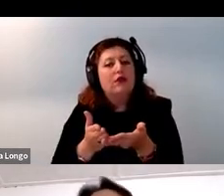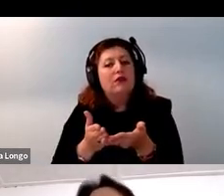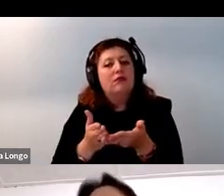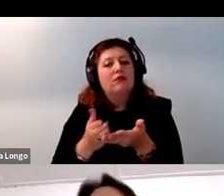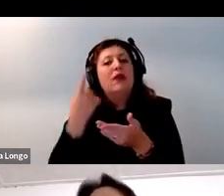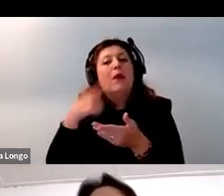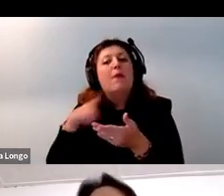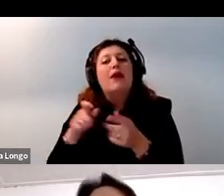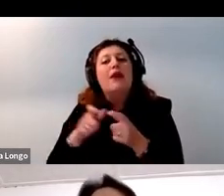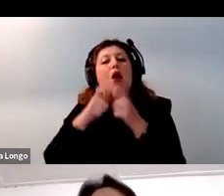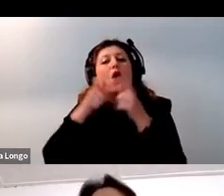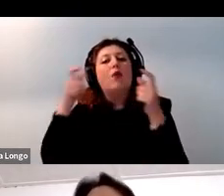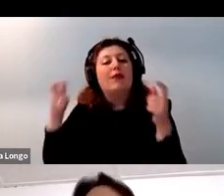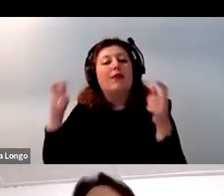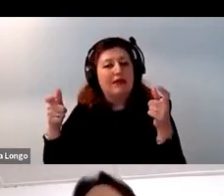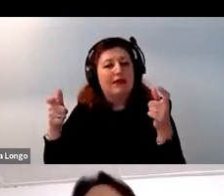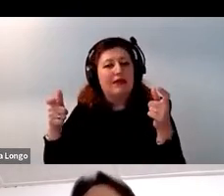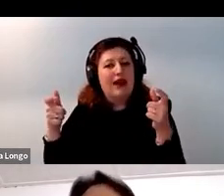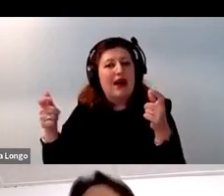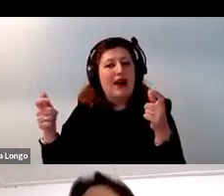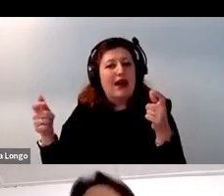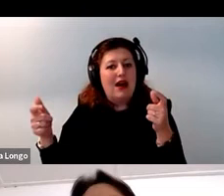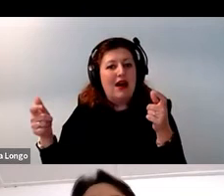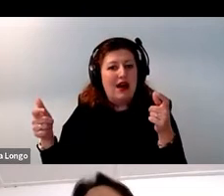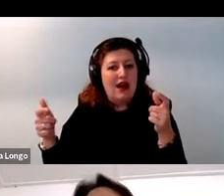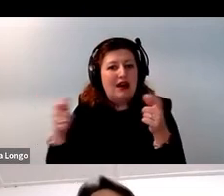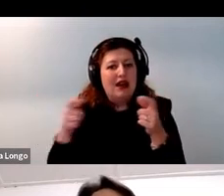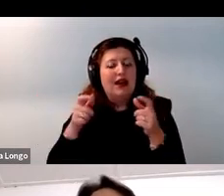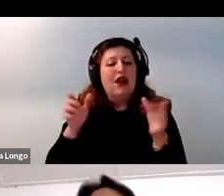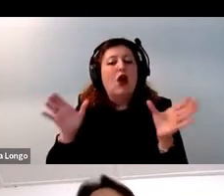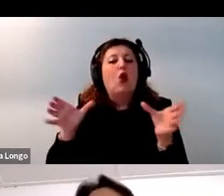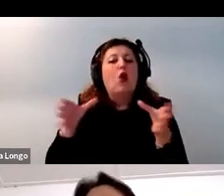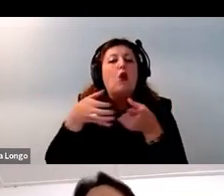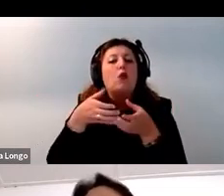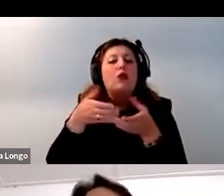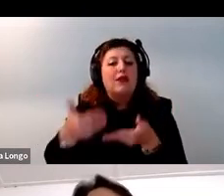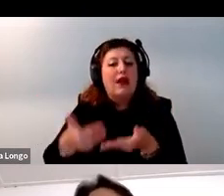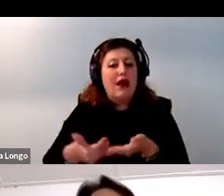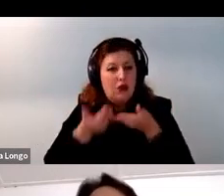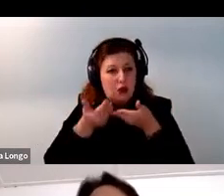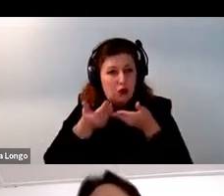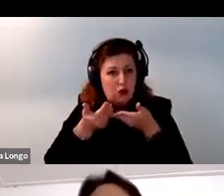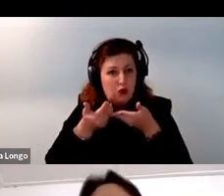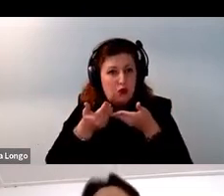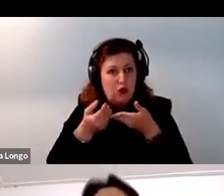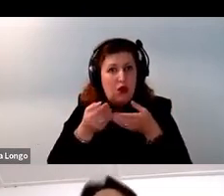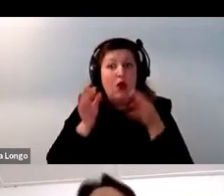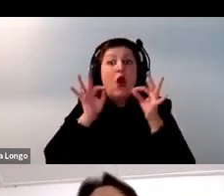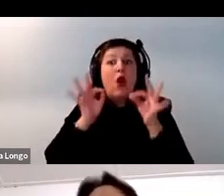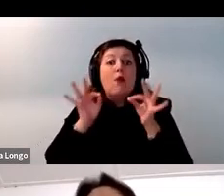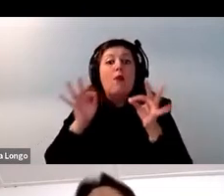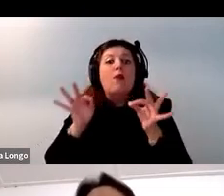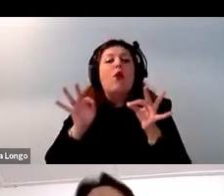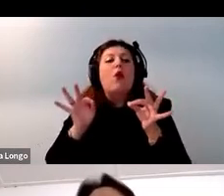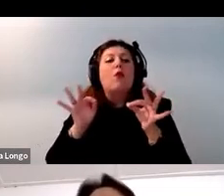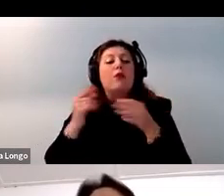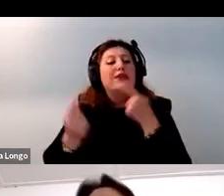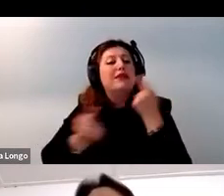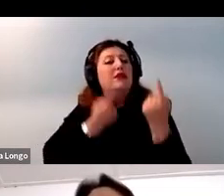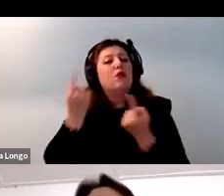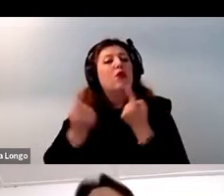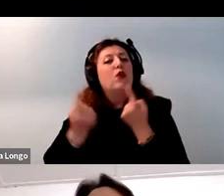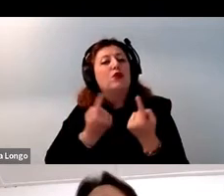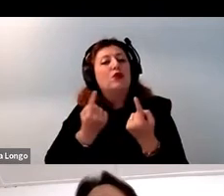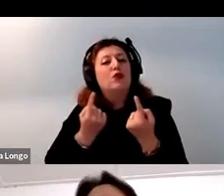ad aumentare, ad incrementare la partecipazione della comunità. Infatti affinché ci fosse una sorta di appropriazione